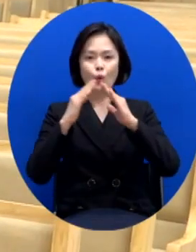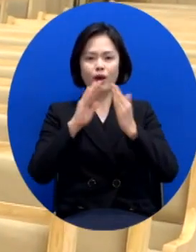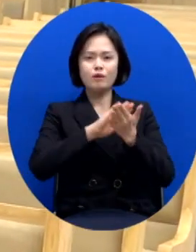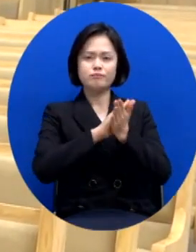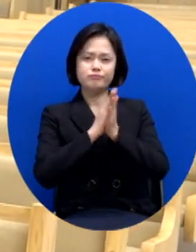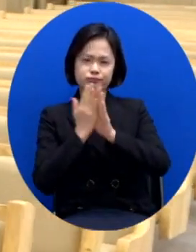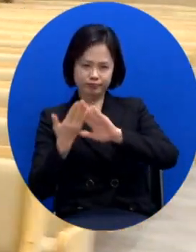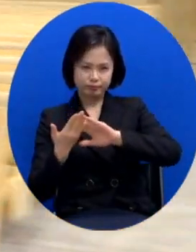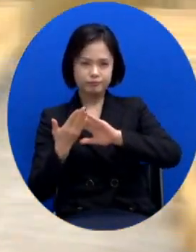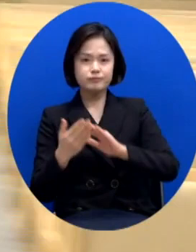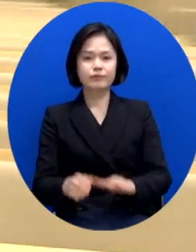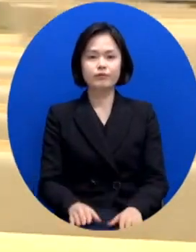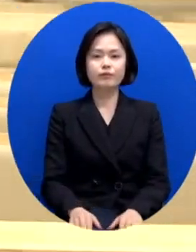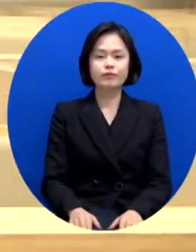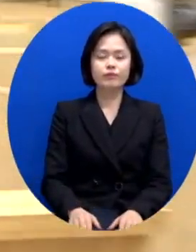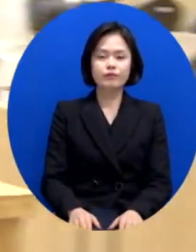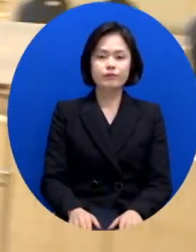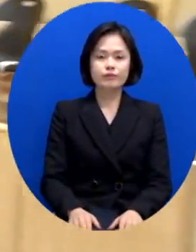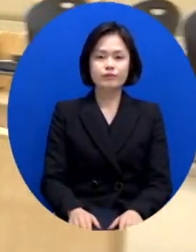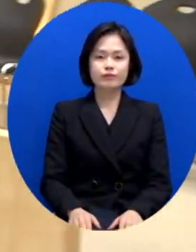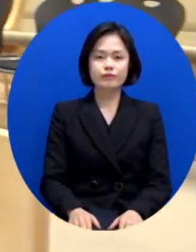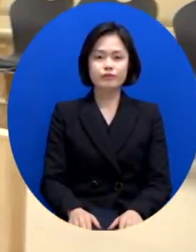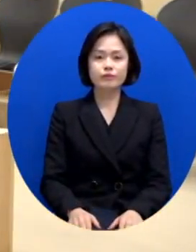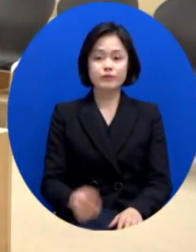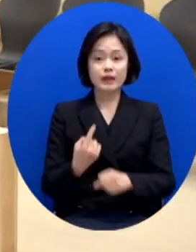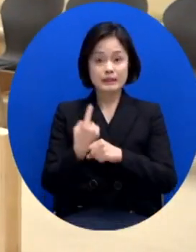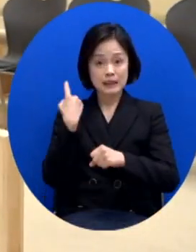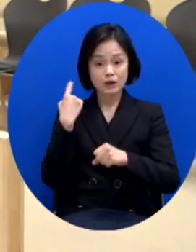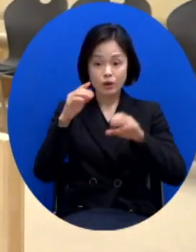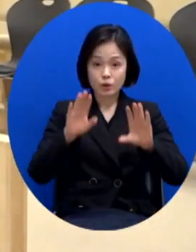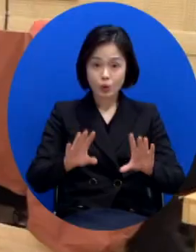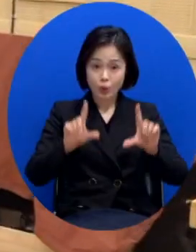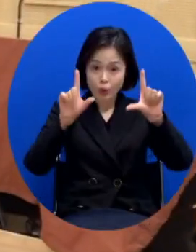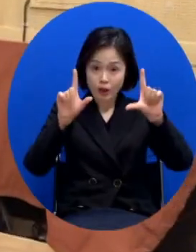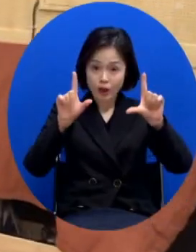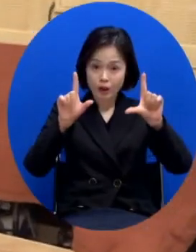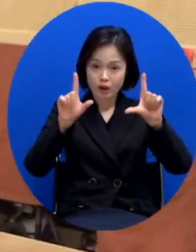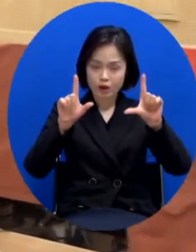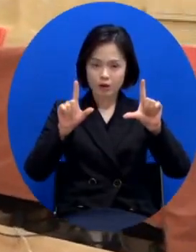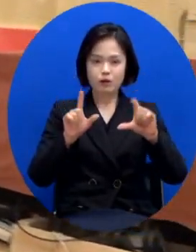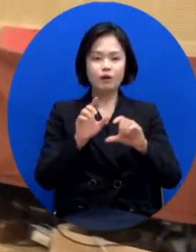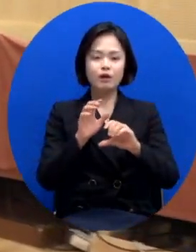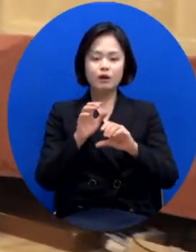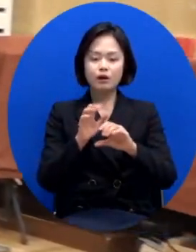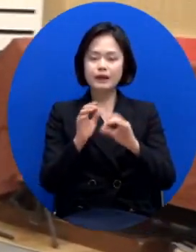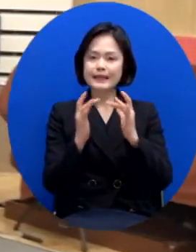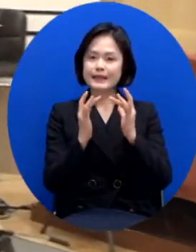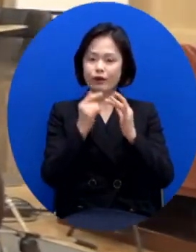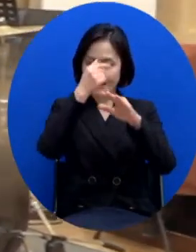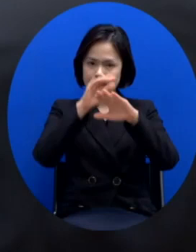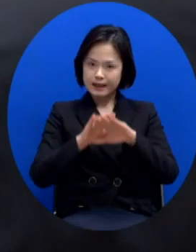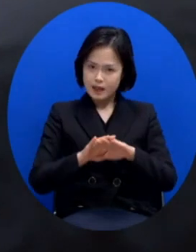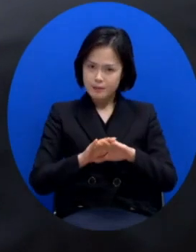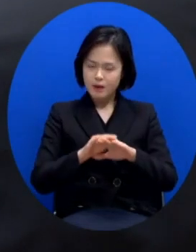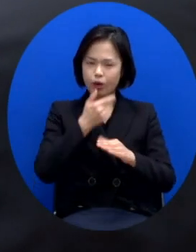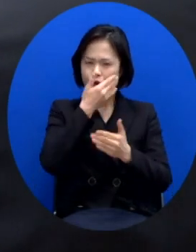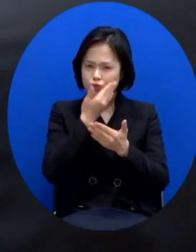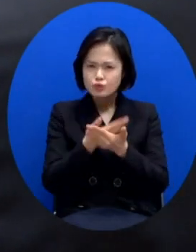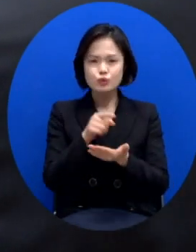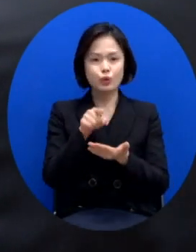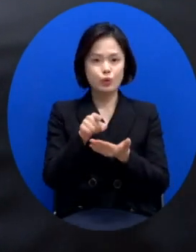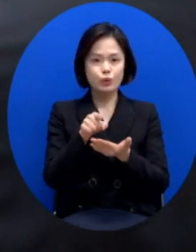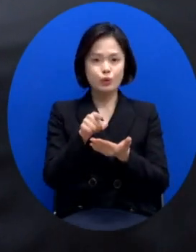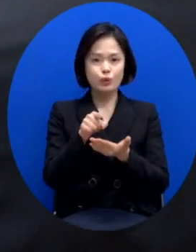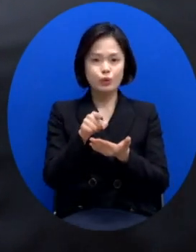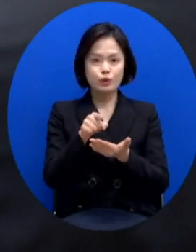있습니다 지난해에 이어 2021년 역시 교회에 온 라인 사역은 더욱 중요해지고 있는 상황